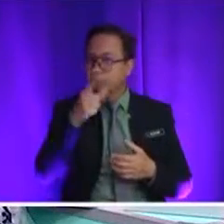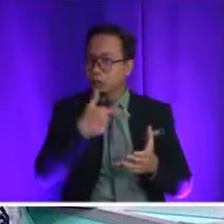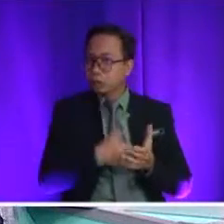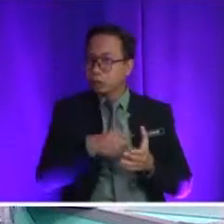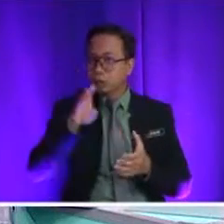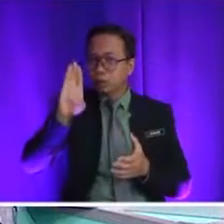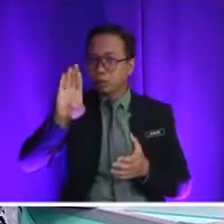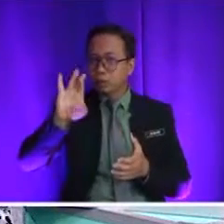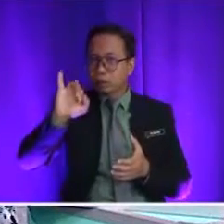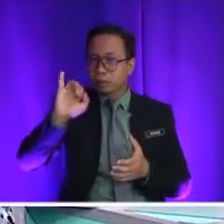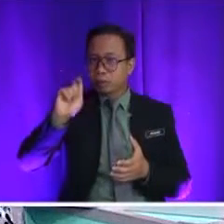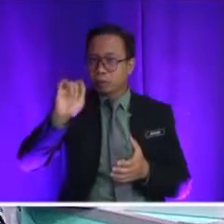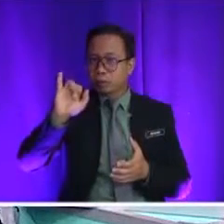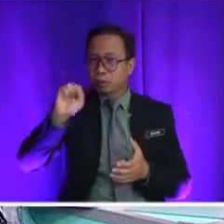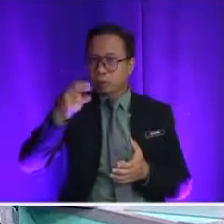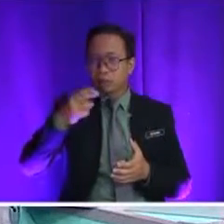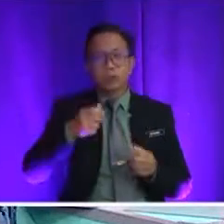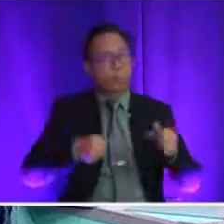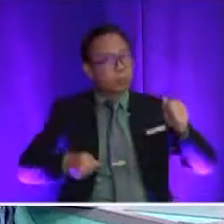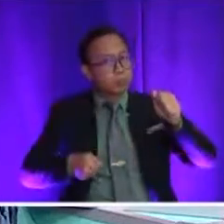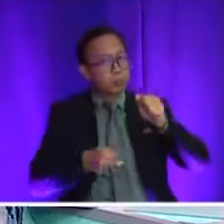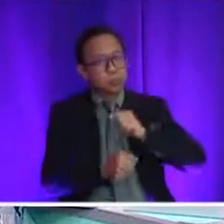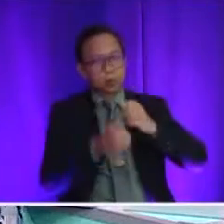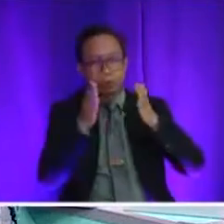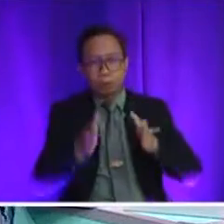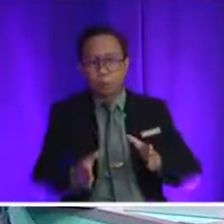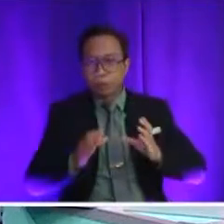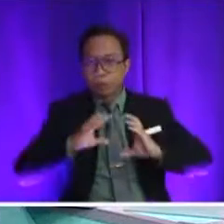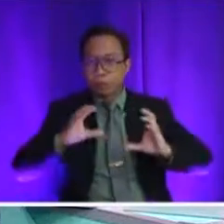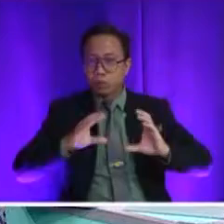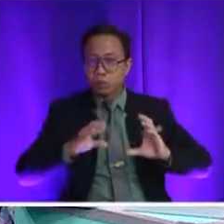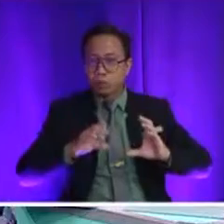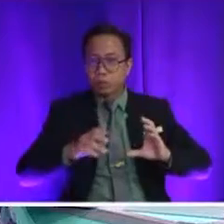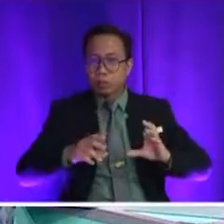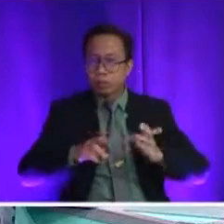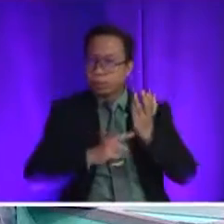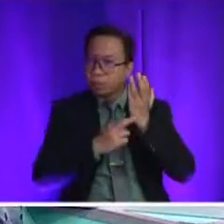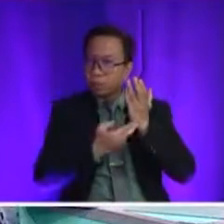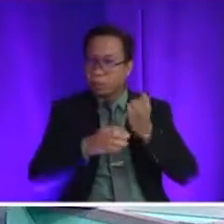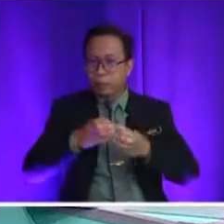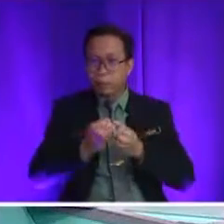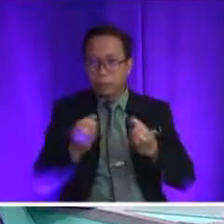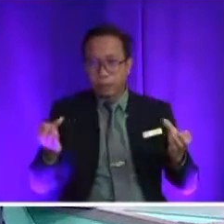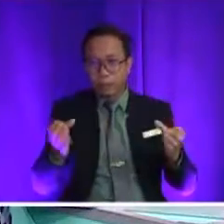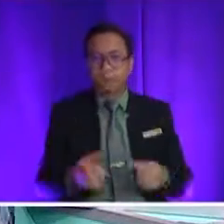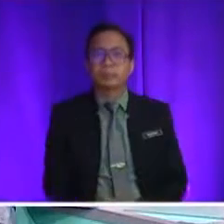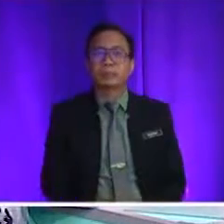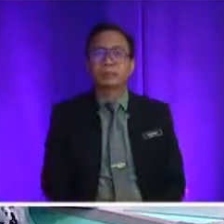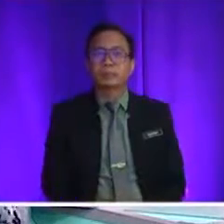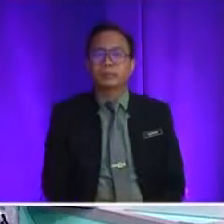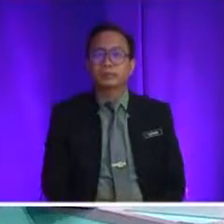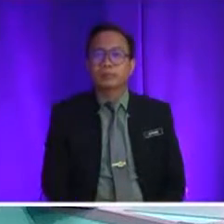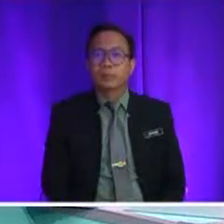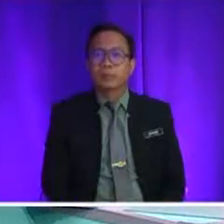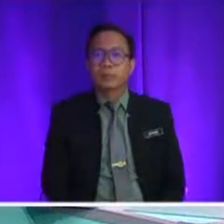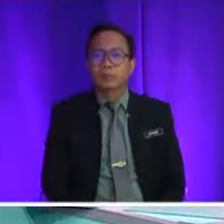British juga dia akan membunuh orang yang cuma membaik IP yang rusak-rusakan kemudian